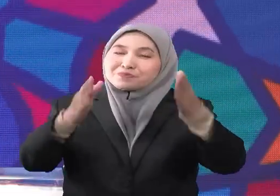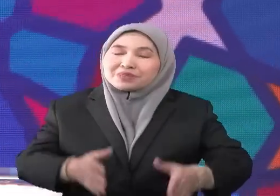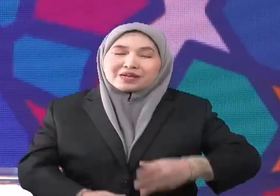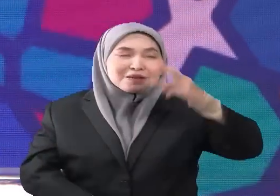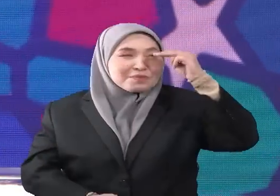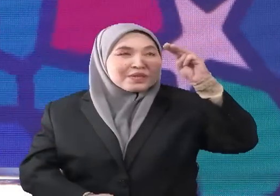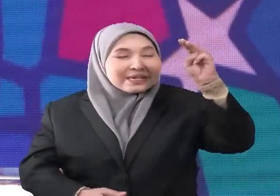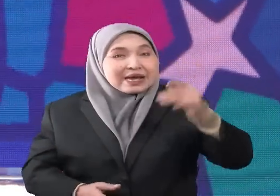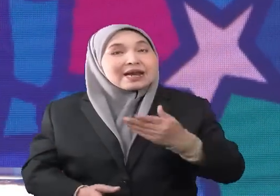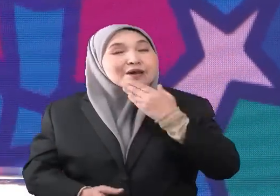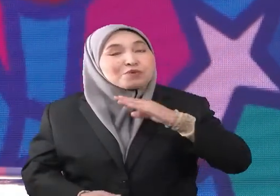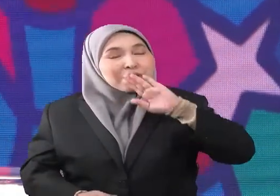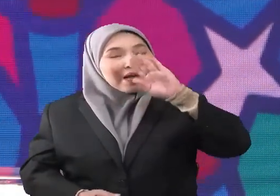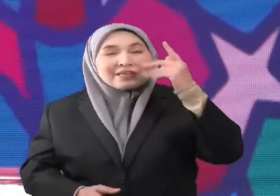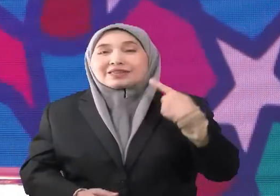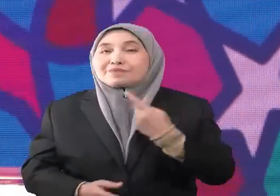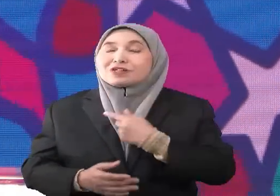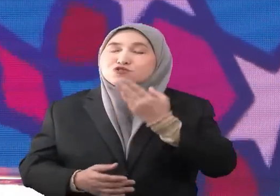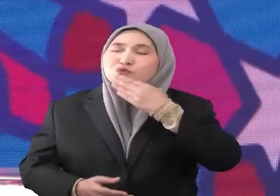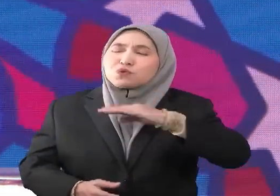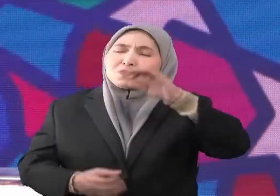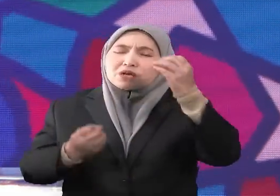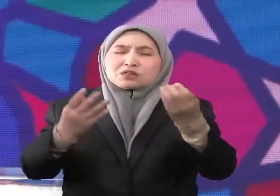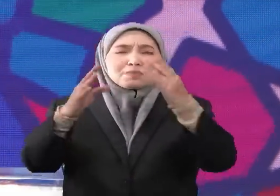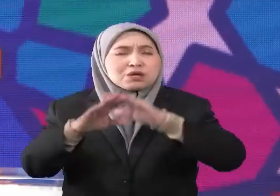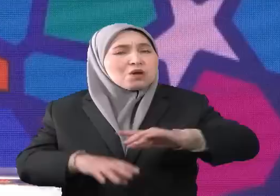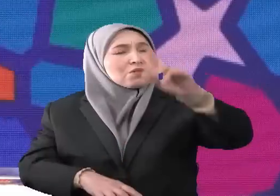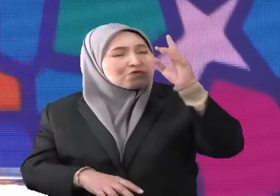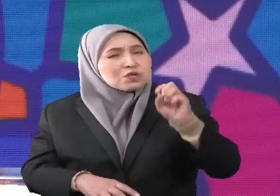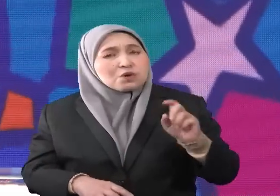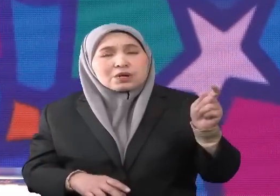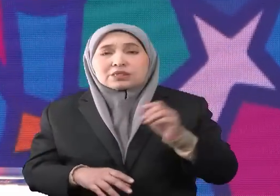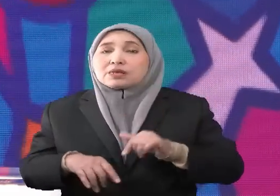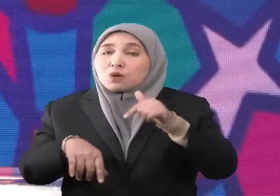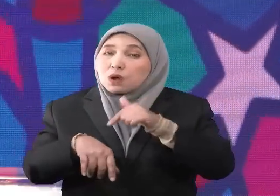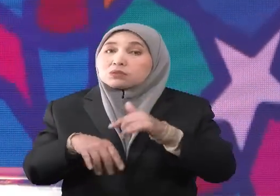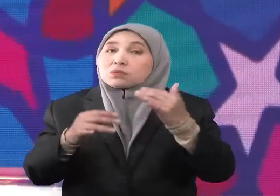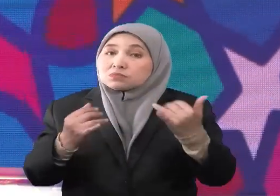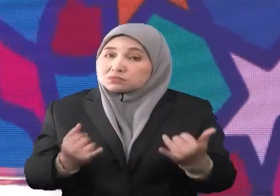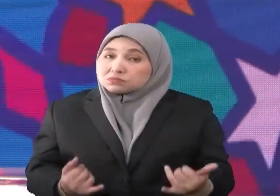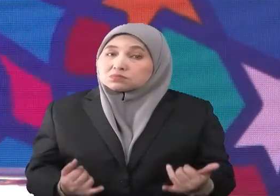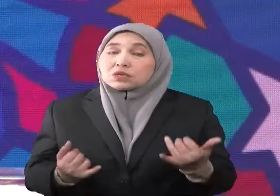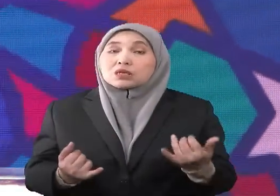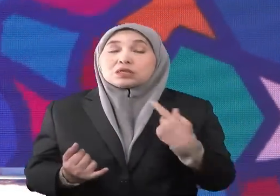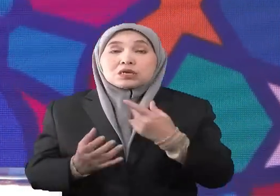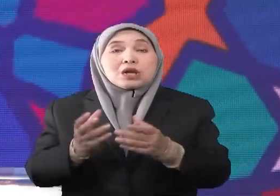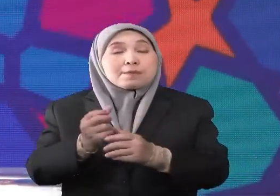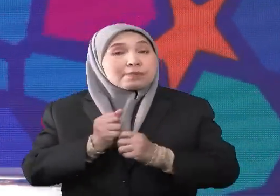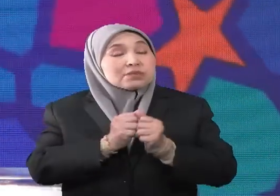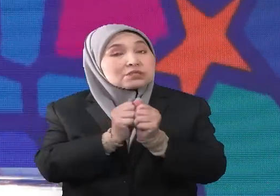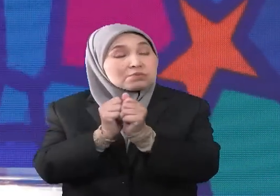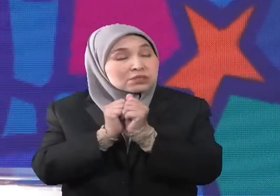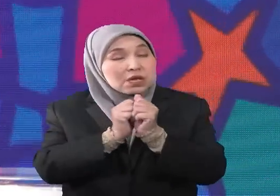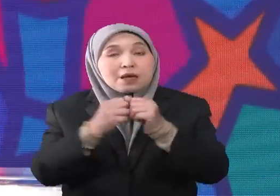kita syukur banyak-banyak kepada Allah Subhanahu wa ta'ala pada waktu dan saat ketika ini kita dapat bersama-sama dalam